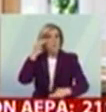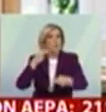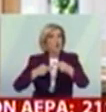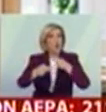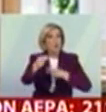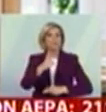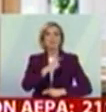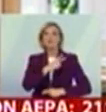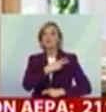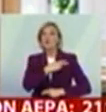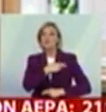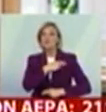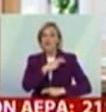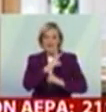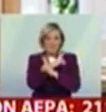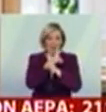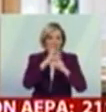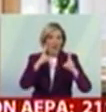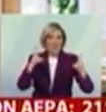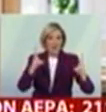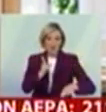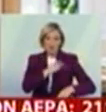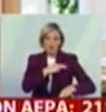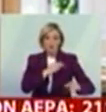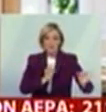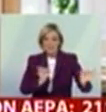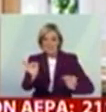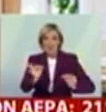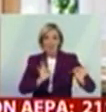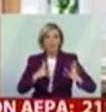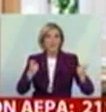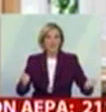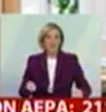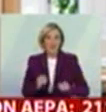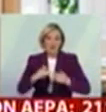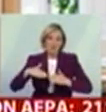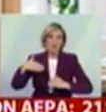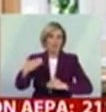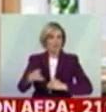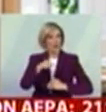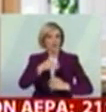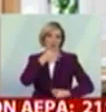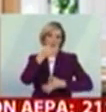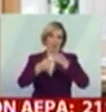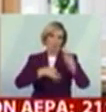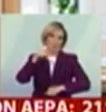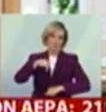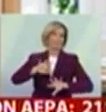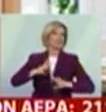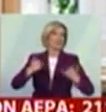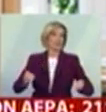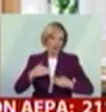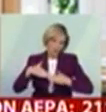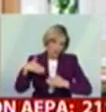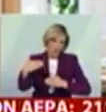δουλεύει για τους Αμερικάνους, να δουλεύει για τους Έλληνες. Πρώτον. Δεύτερον, να πει στους φίλους του